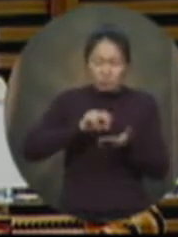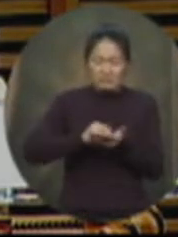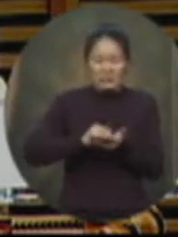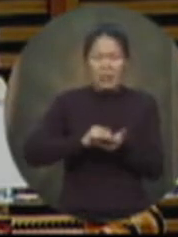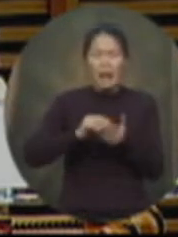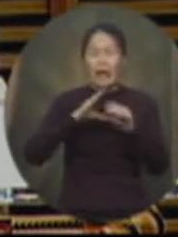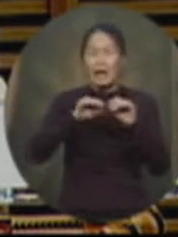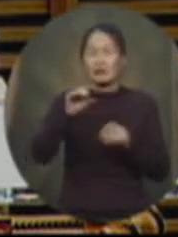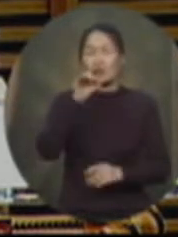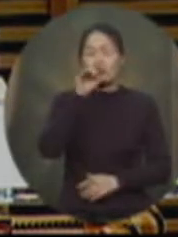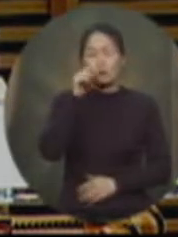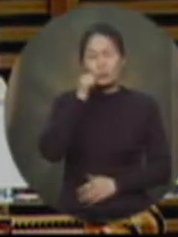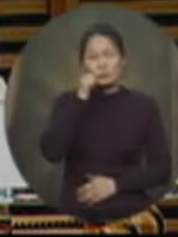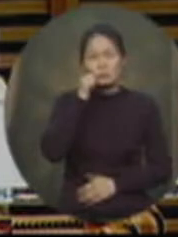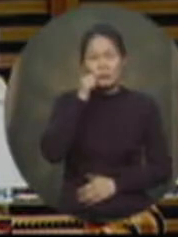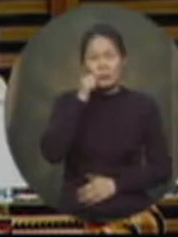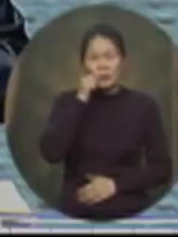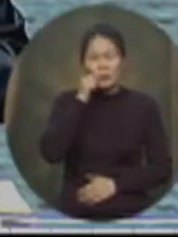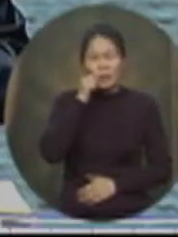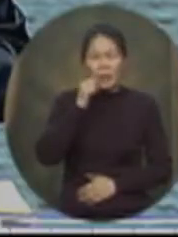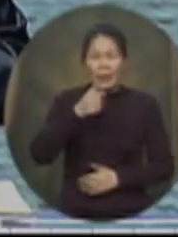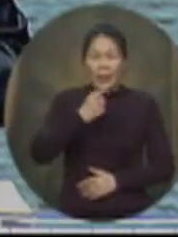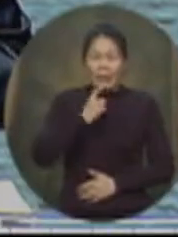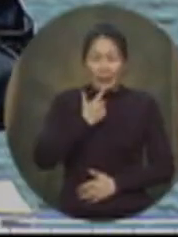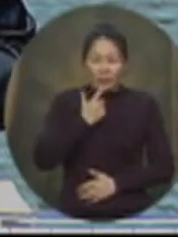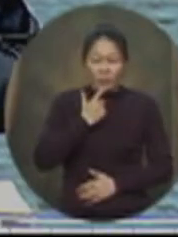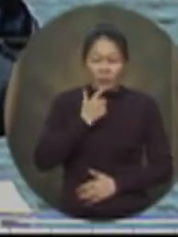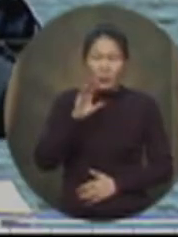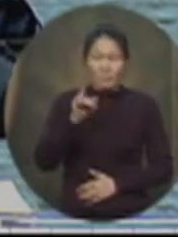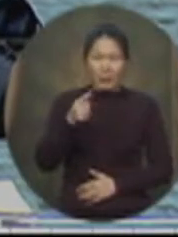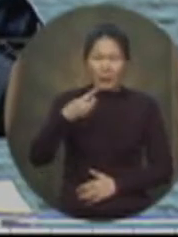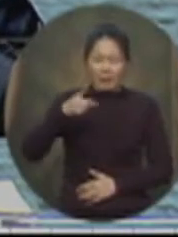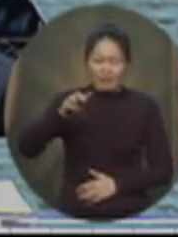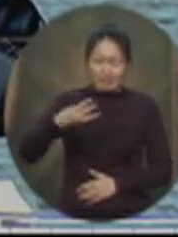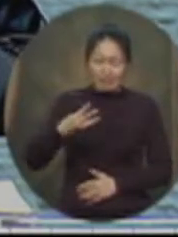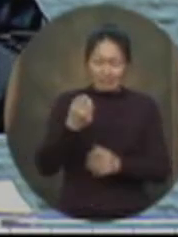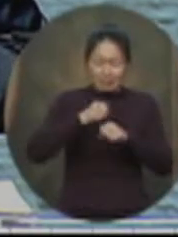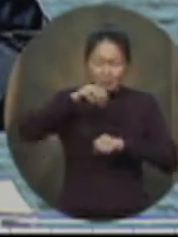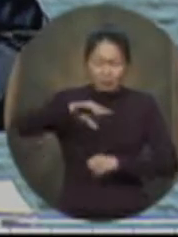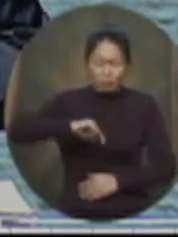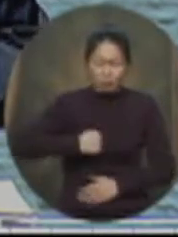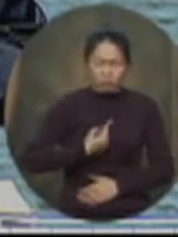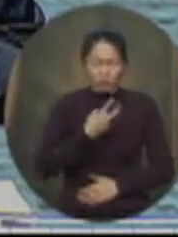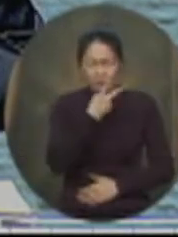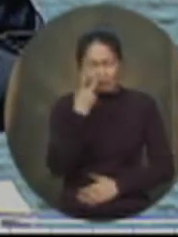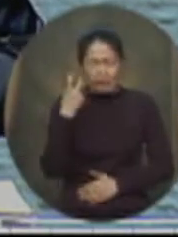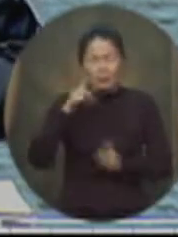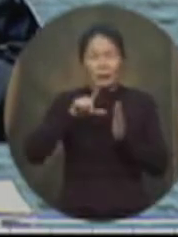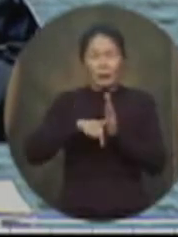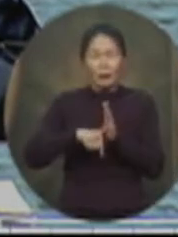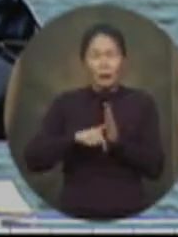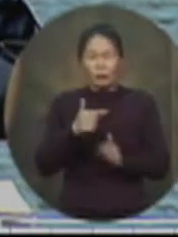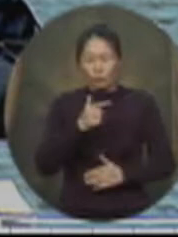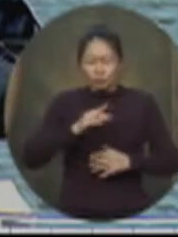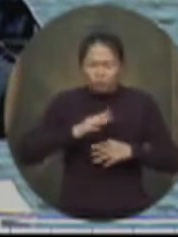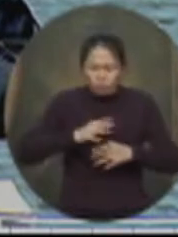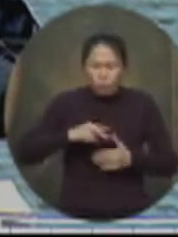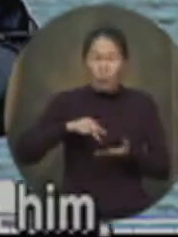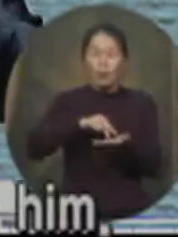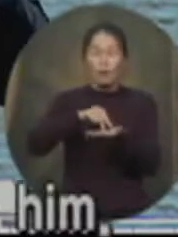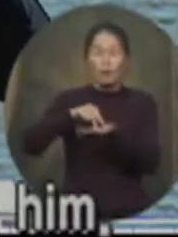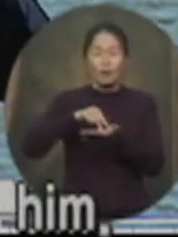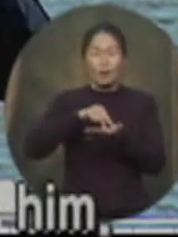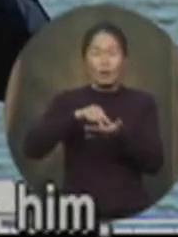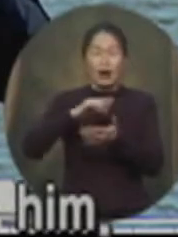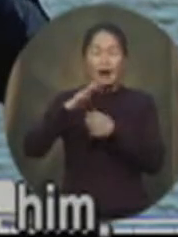못했습니다 그가 벧엘 들판에서 혼자 잠을 잘 때 그는 너무 너무 두렵고 외로 왔어요